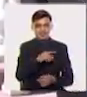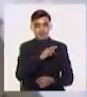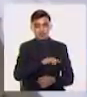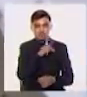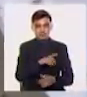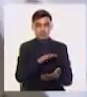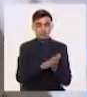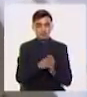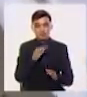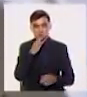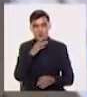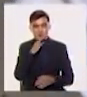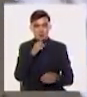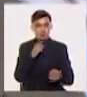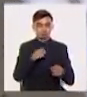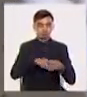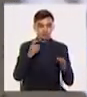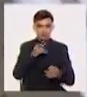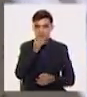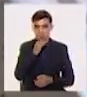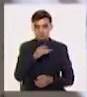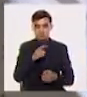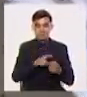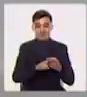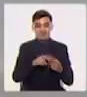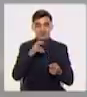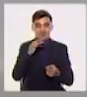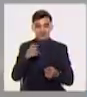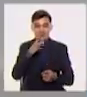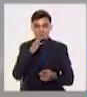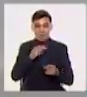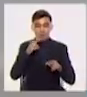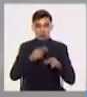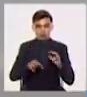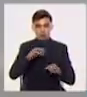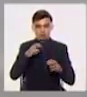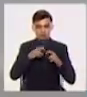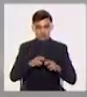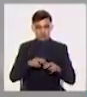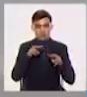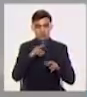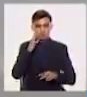шартын кез келген уақытта бұза алмайды. Осыған орай карантин біткен соң тексеру жұмыстарын бастаймыз